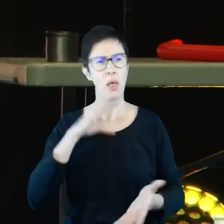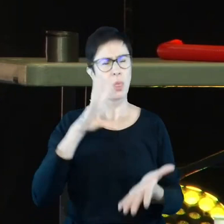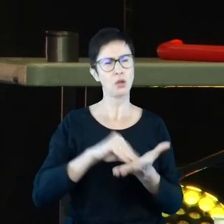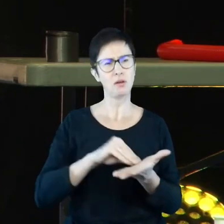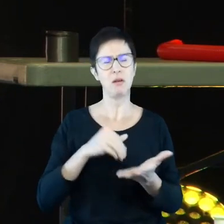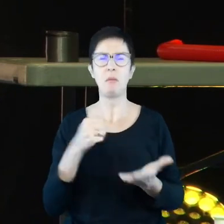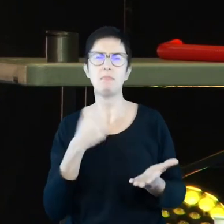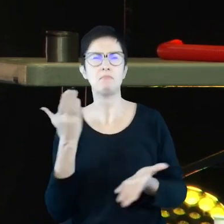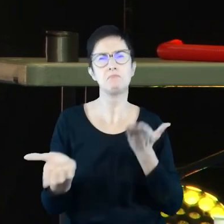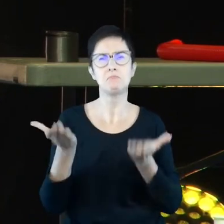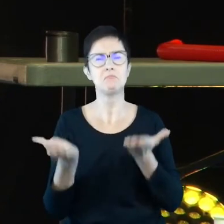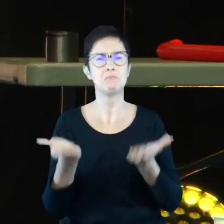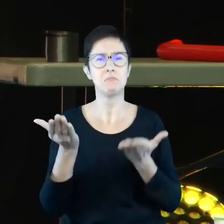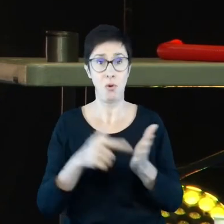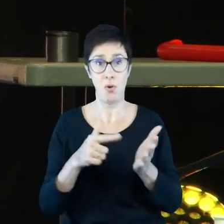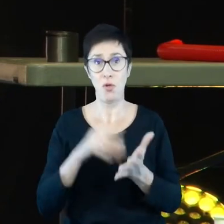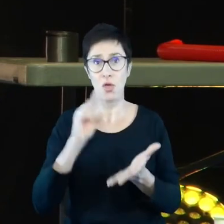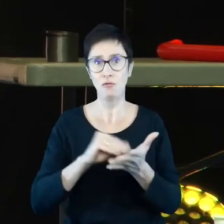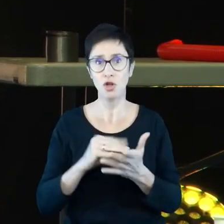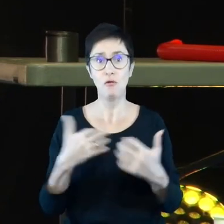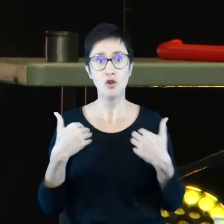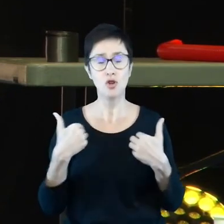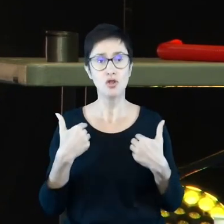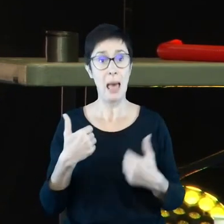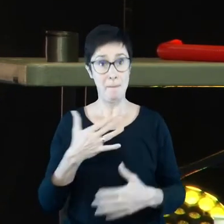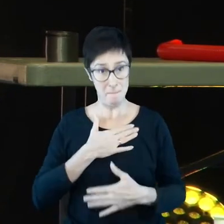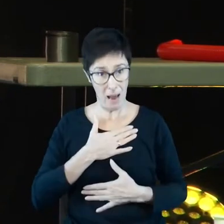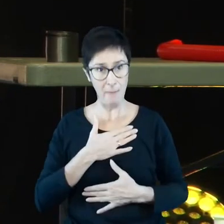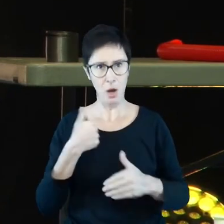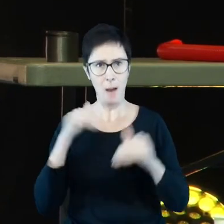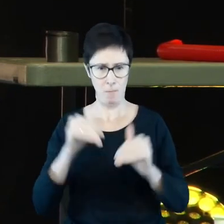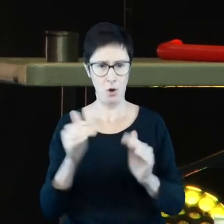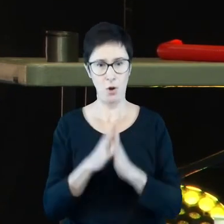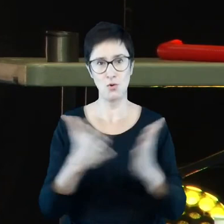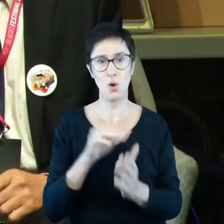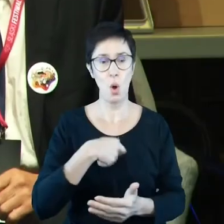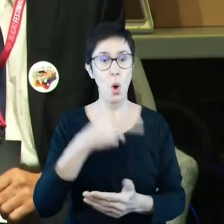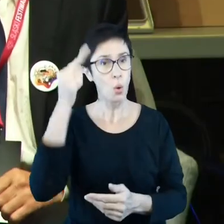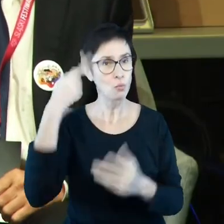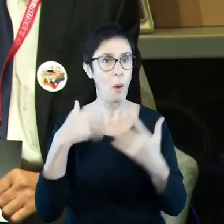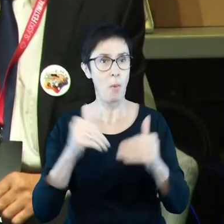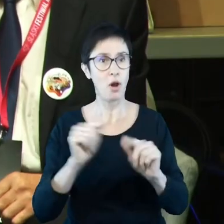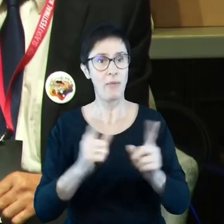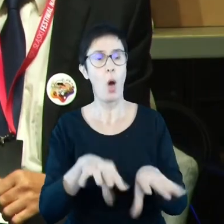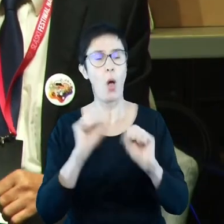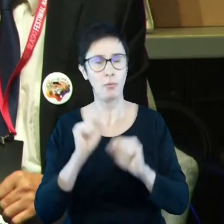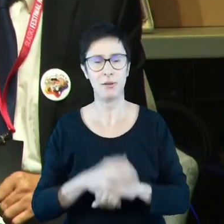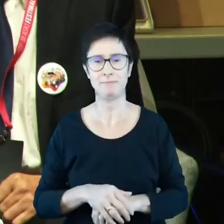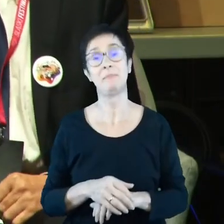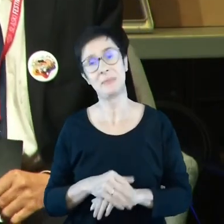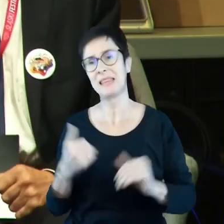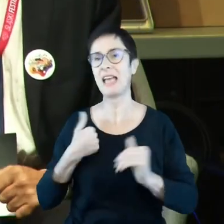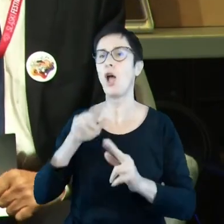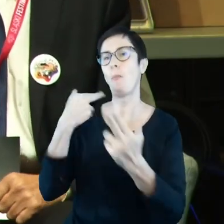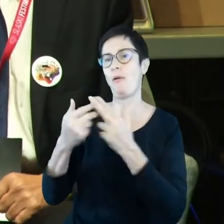te doświadczenia życiowe są nam dopiero potrzebne, żeby to wszystko zrozumieć i inaczej przyjąć. Ja może odpowiem na okrągło, jeśli mogę.